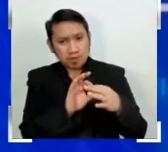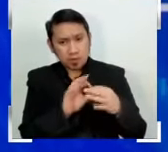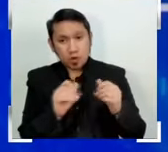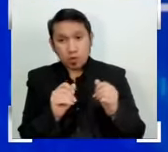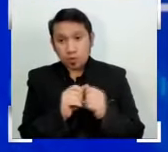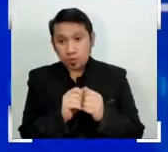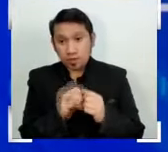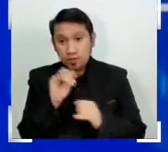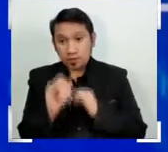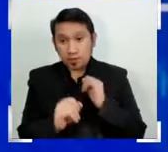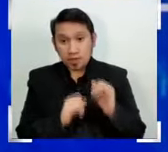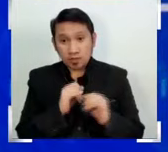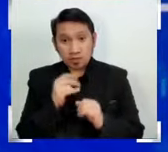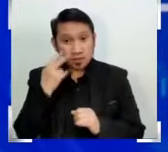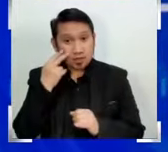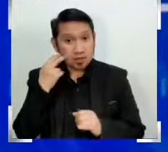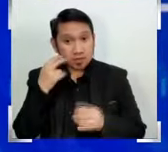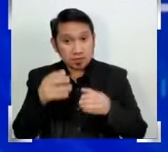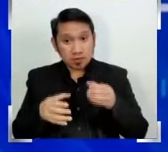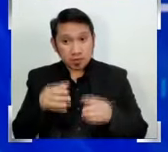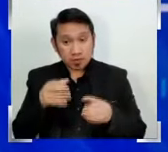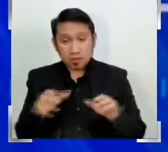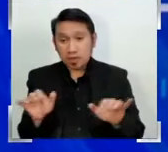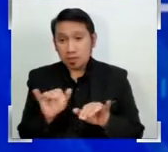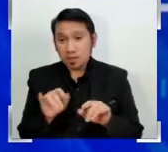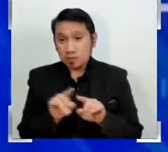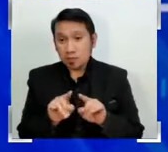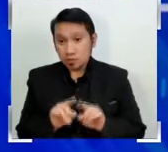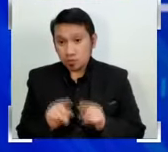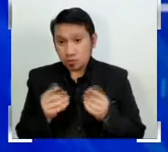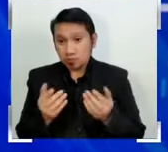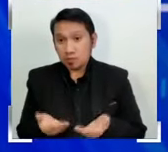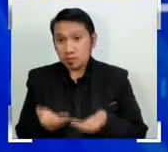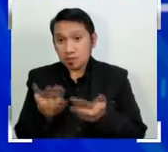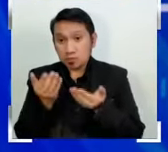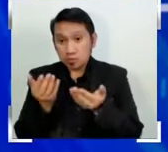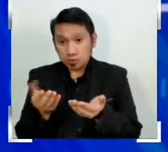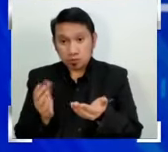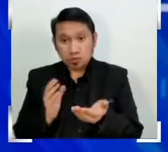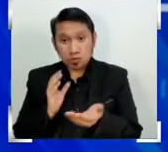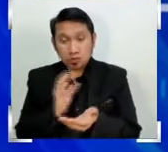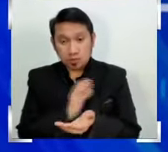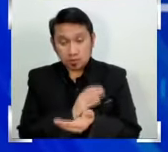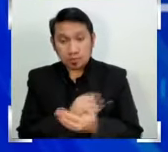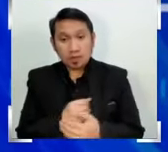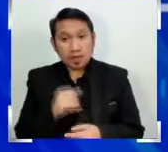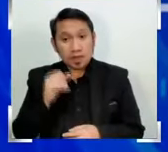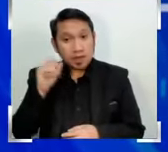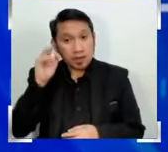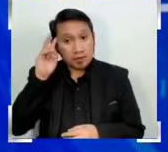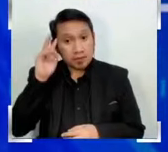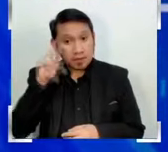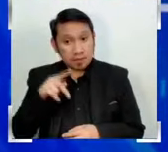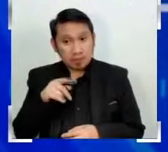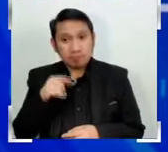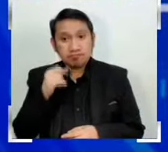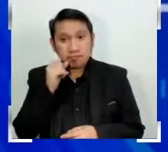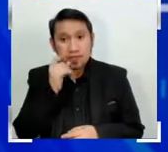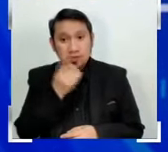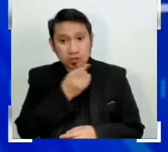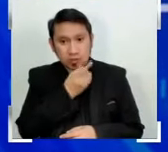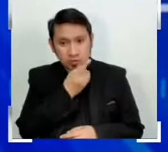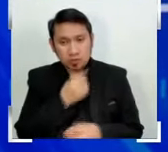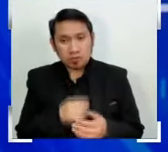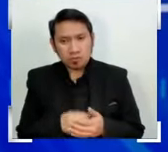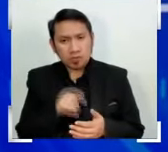at paghahain ng kahalintulad na resolusyon sa Kamara, ipinaubaya naman ni Vice President Sara Duterte sa publiko ang pagsusuri